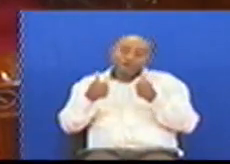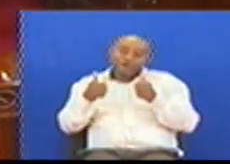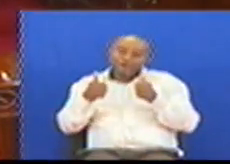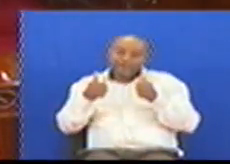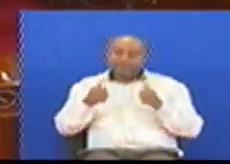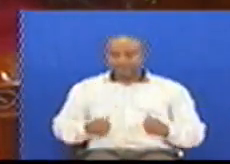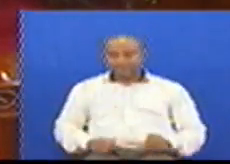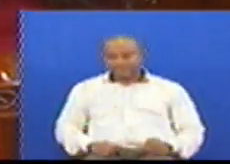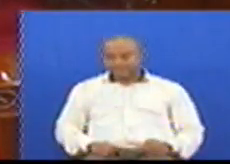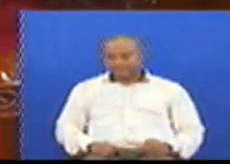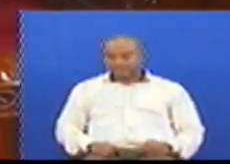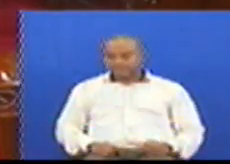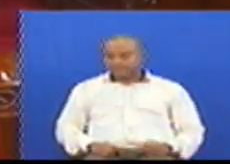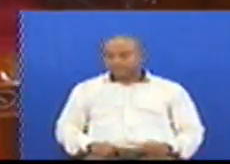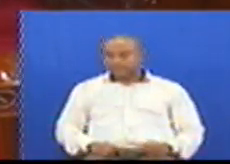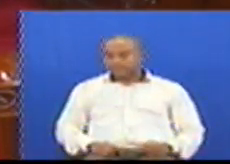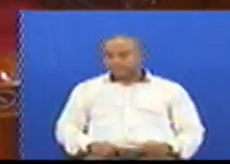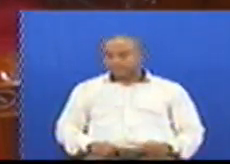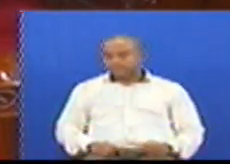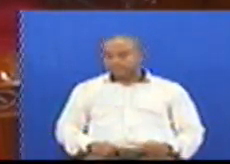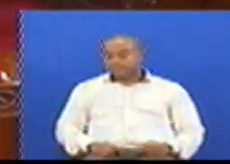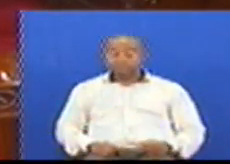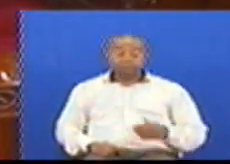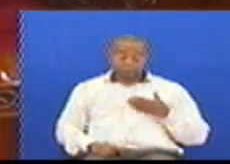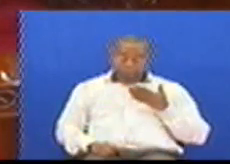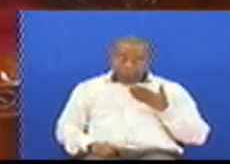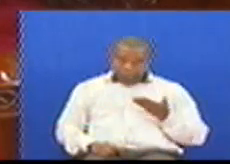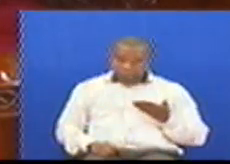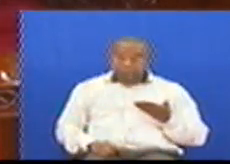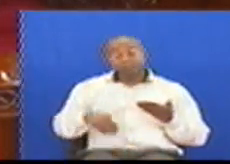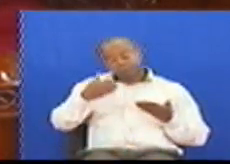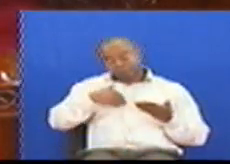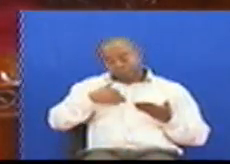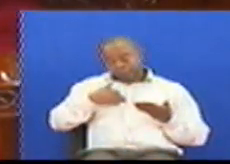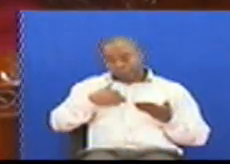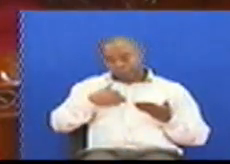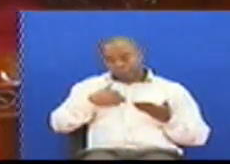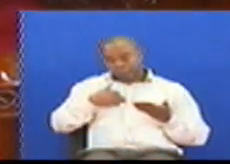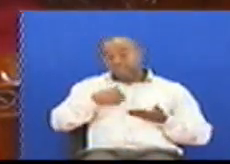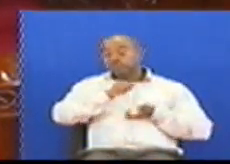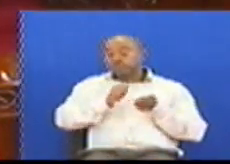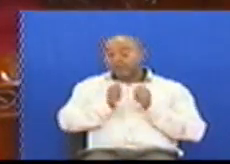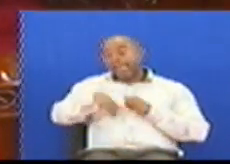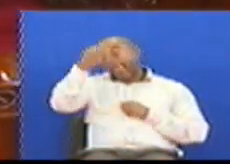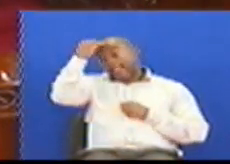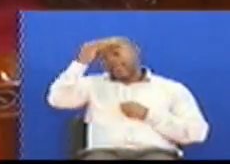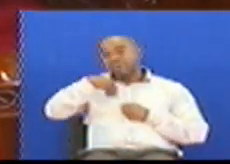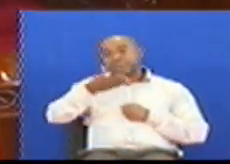Lakini pia nipongeze sana serikali kwenye suala la elimu. Tumejitahidi sana